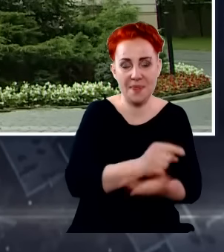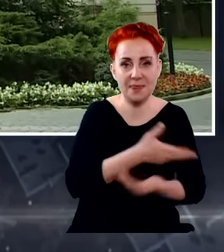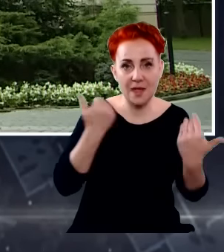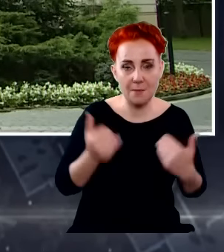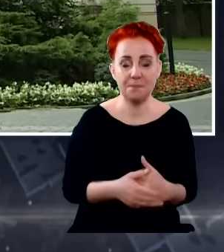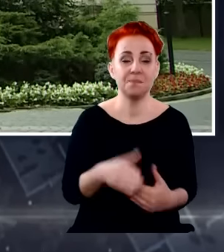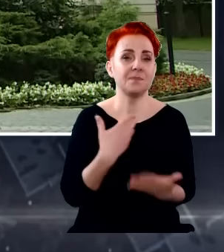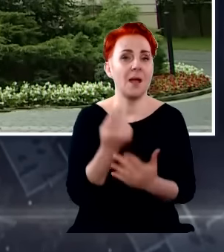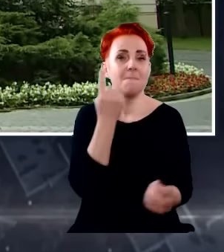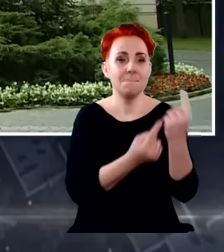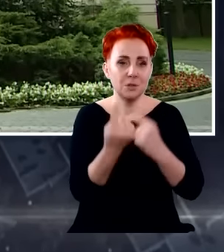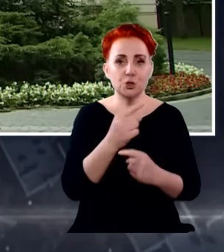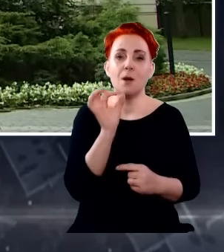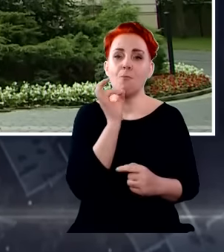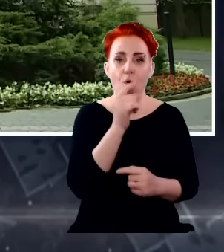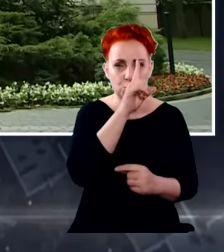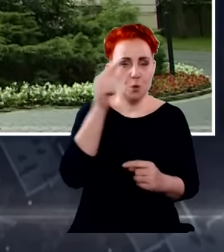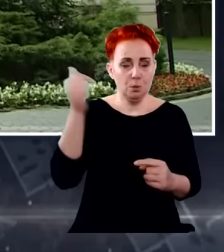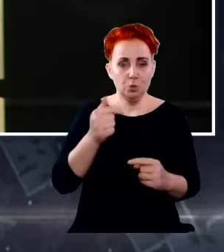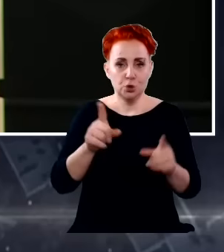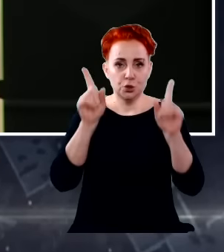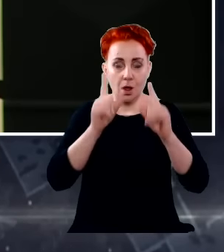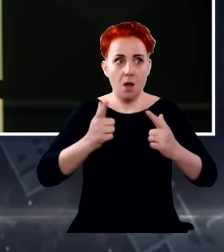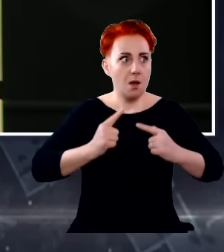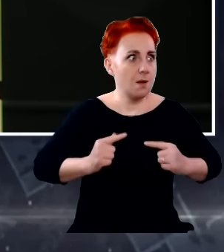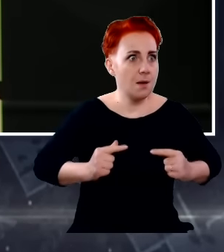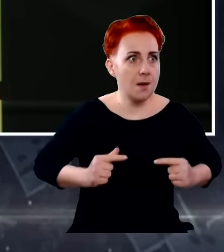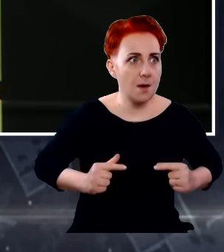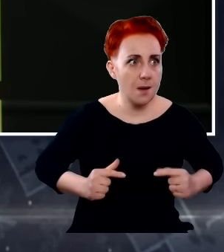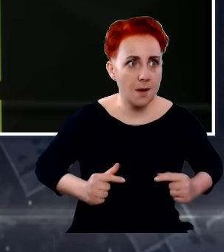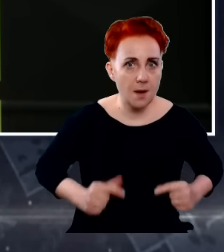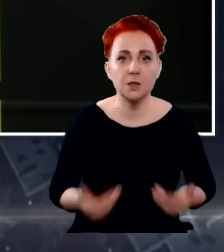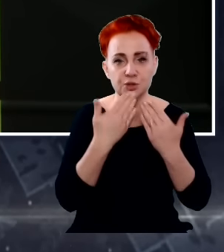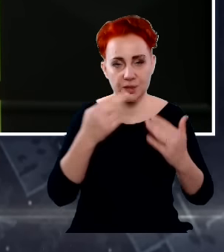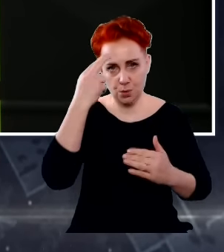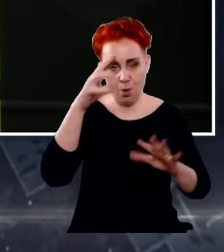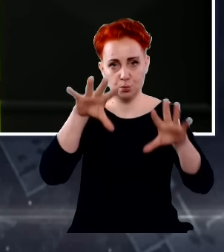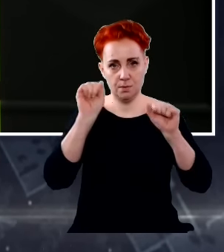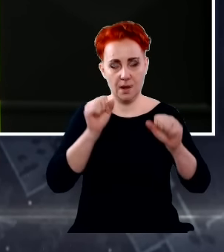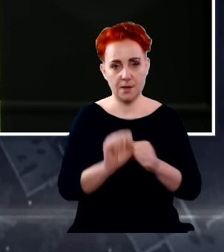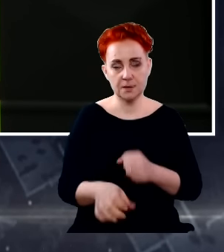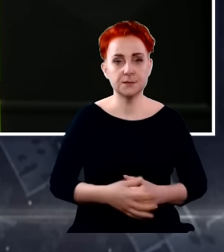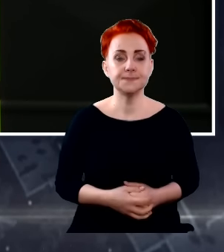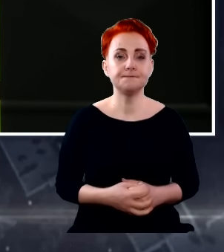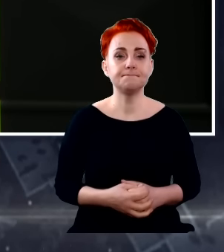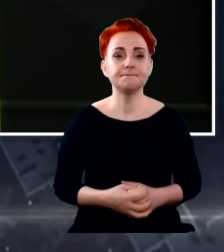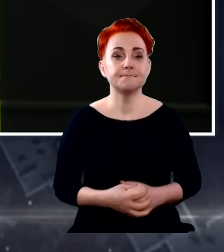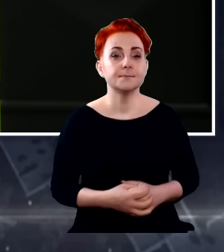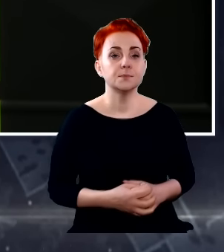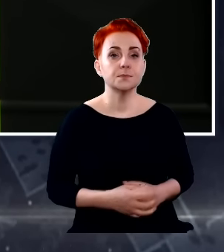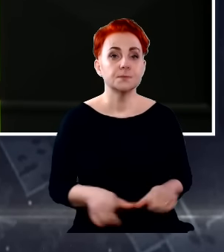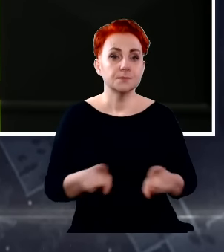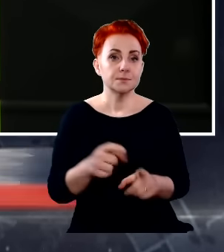młodzi ludzie muszą się zderzyć z rzeczywistością, żeby zrozumieli. Ale pani marszałek, ale to jest też w pewnym sensie zarzut, rozumiem, pani